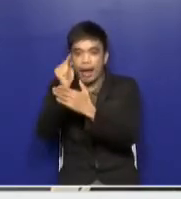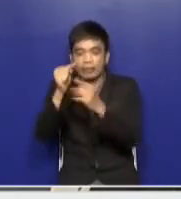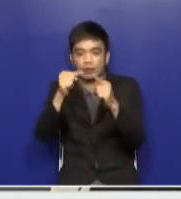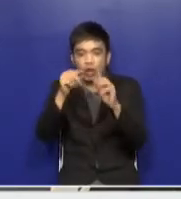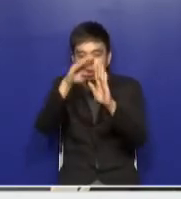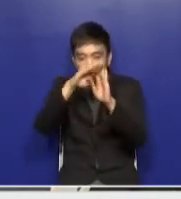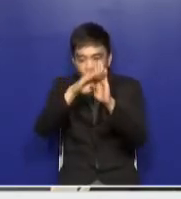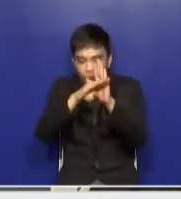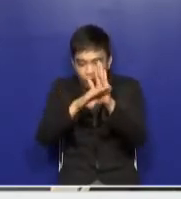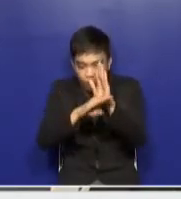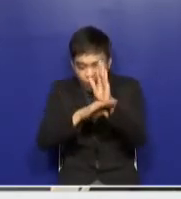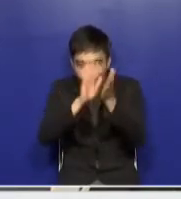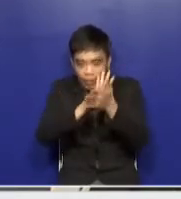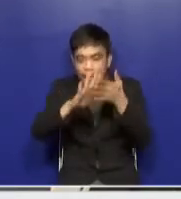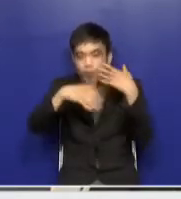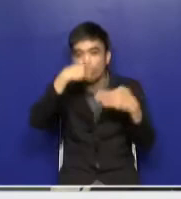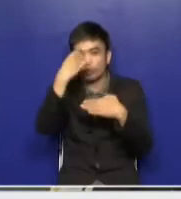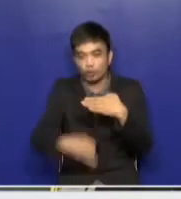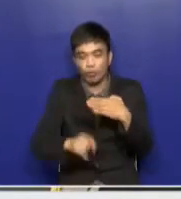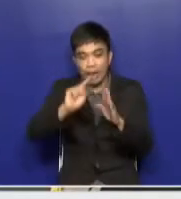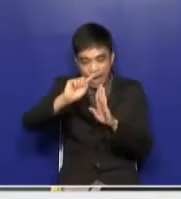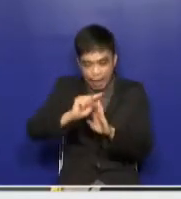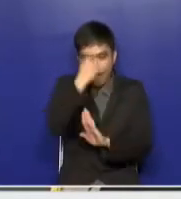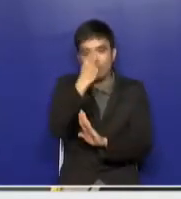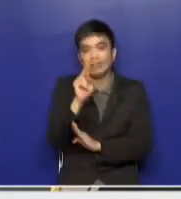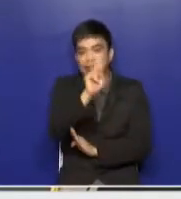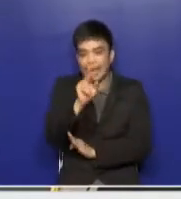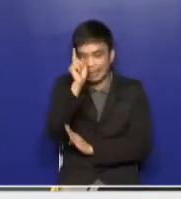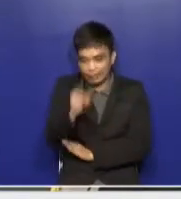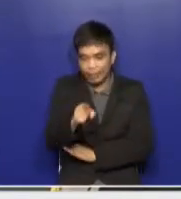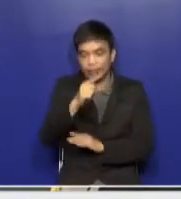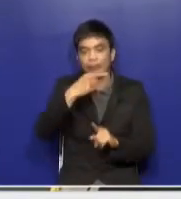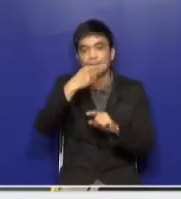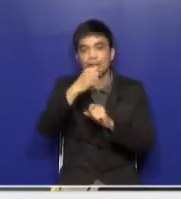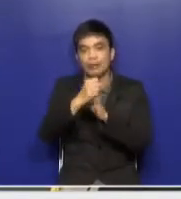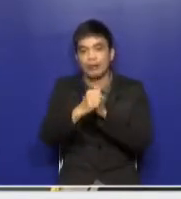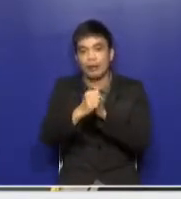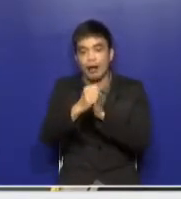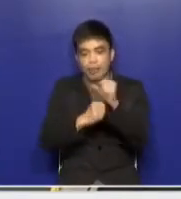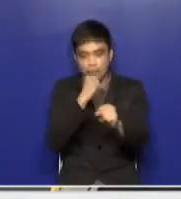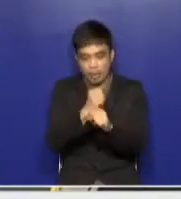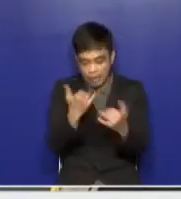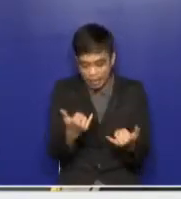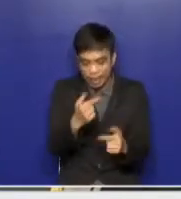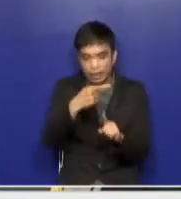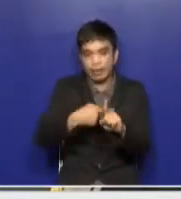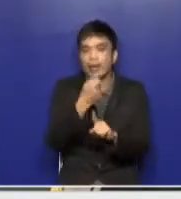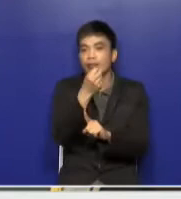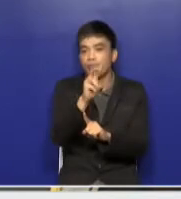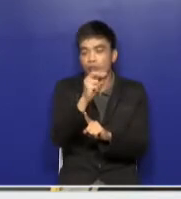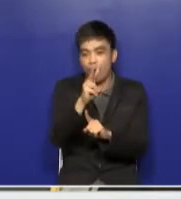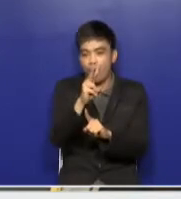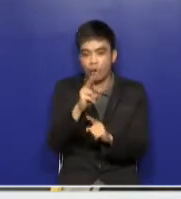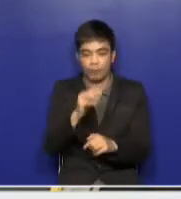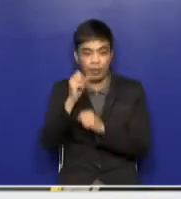างๆและใช้ได้ภายในเดือนธันวาคมปีนี้นะครับซึ่งในการรายงานครั้งหน้าก็ยังคงจะต้องเป็นการรายง